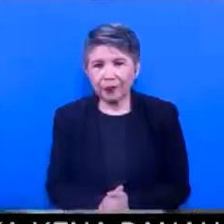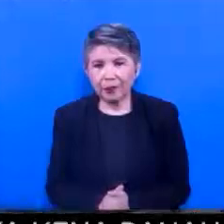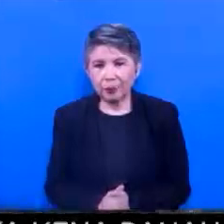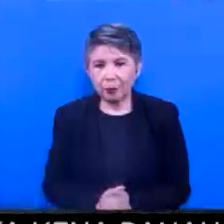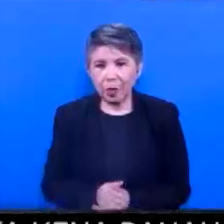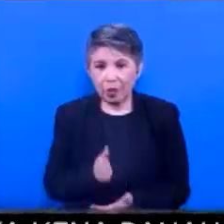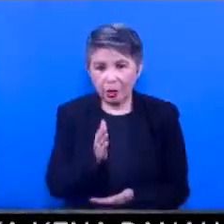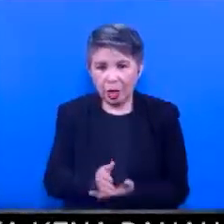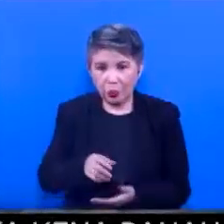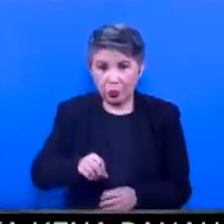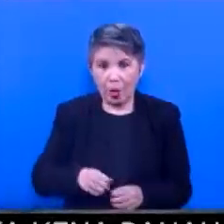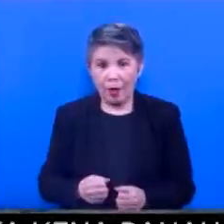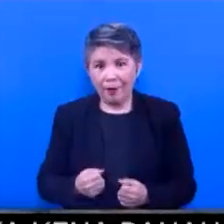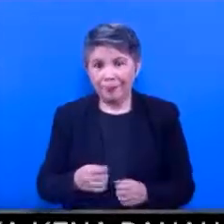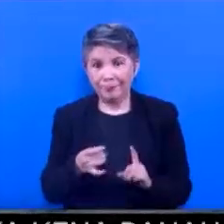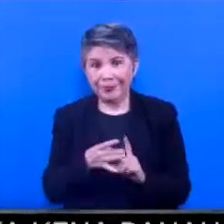Oh, yang ini nggak kuat saya.